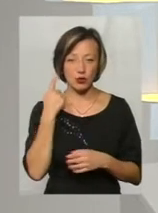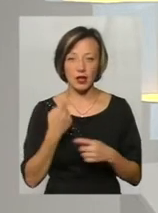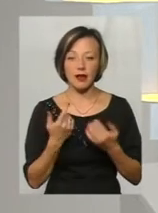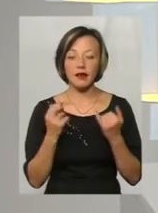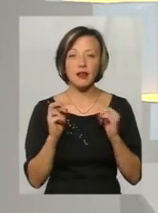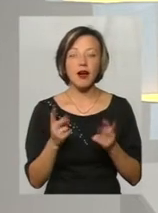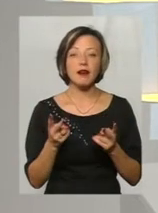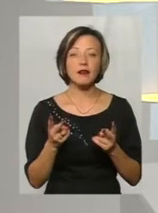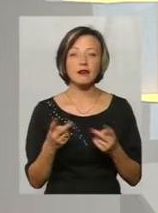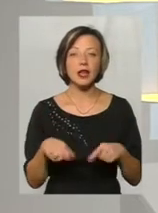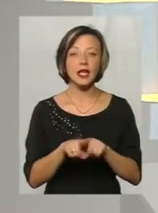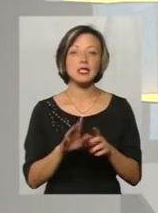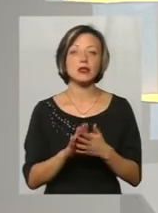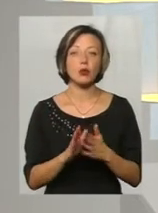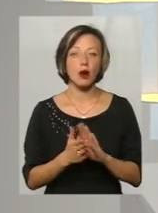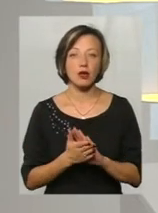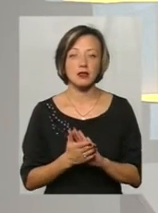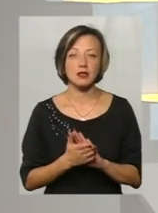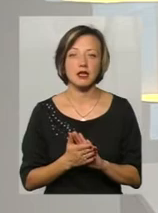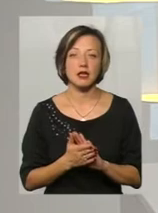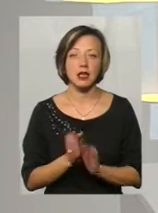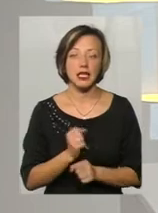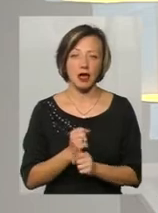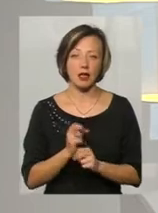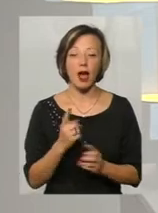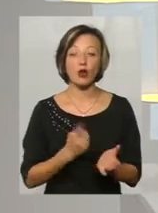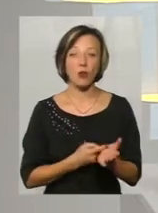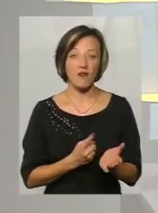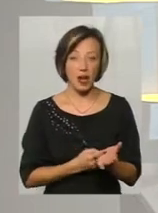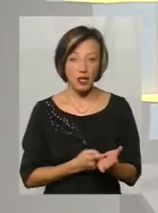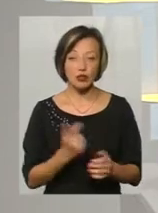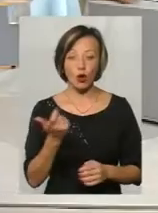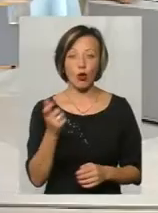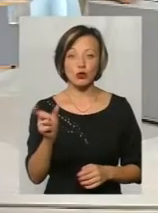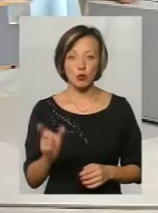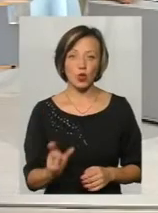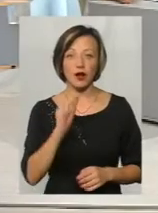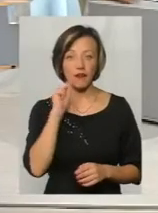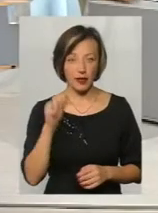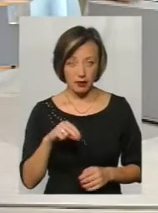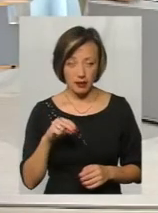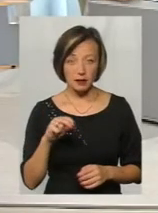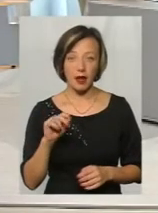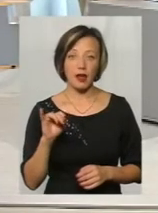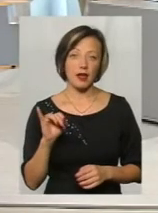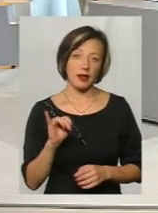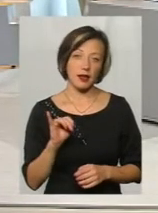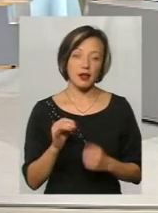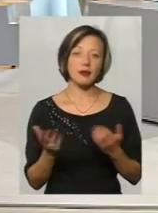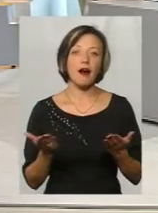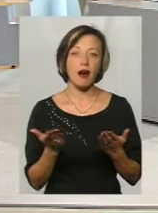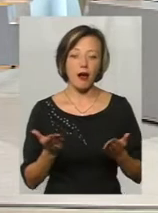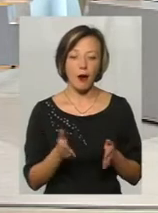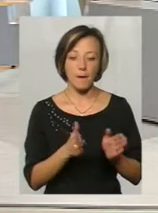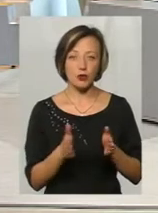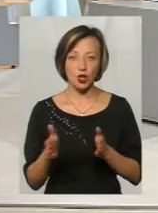як в такій ситуації діяти? Як довести, що хазяїн тут винен? І яка